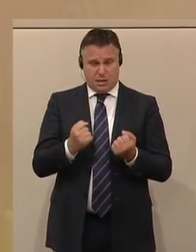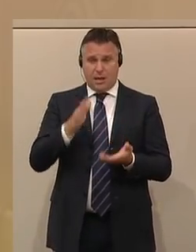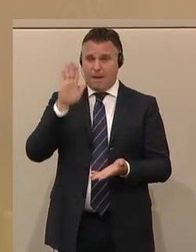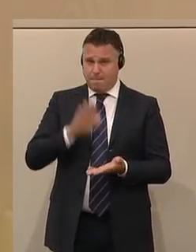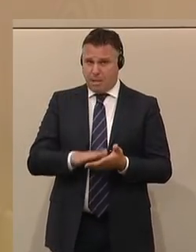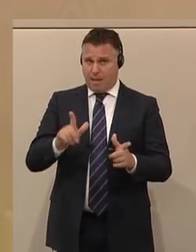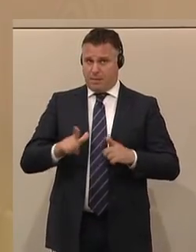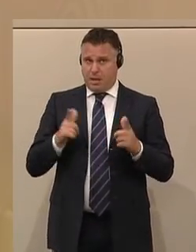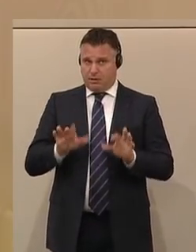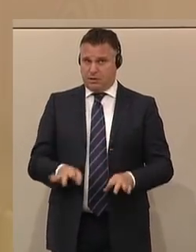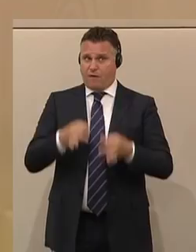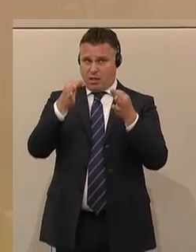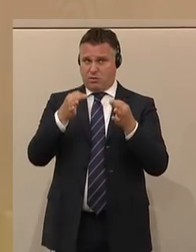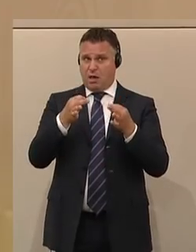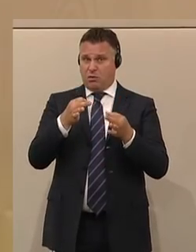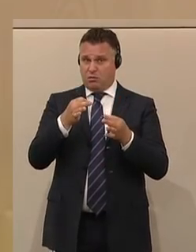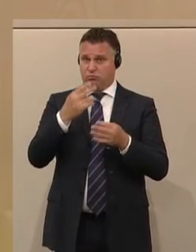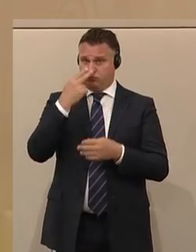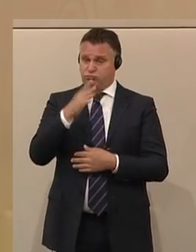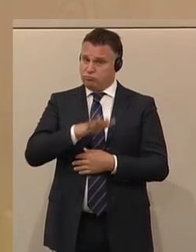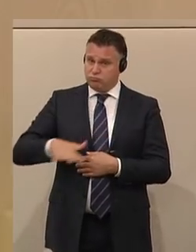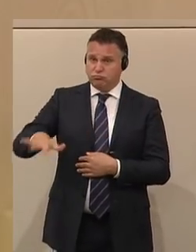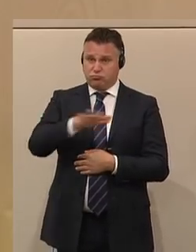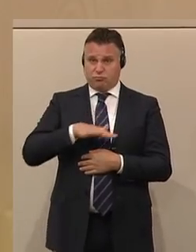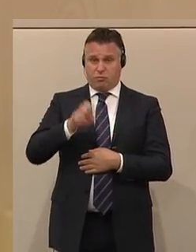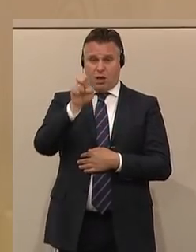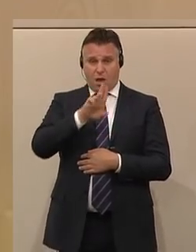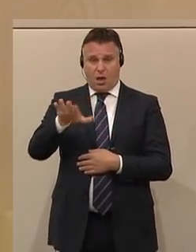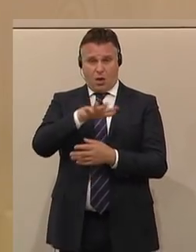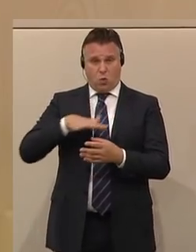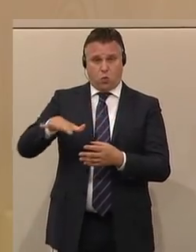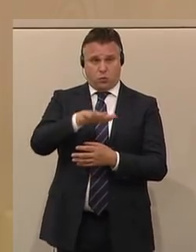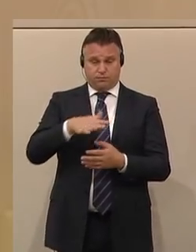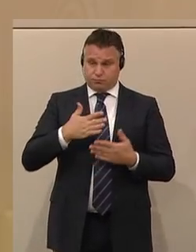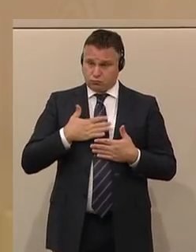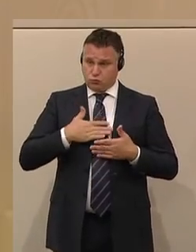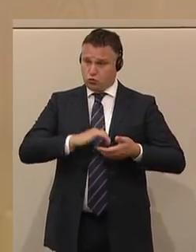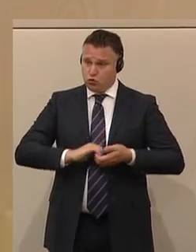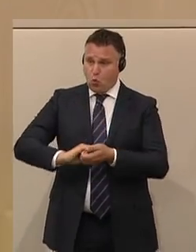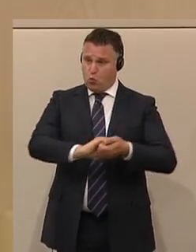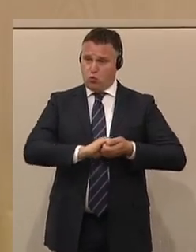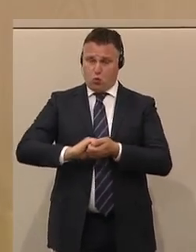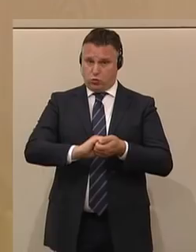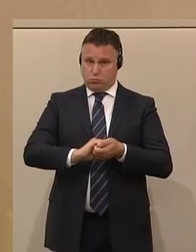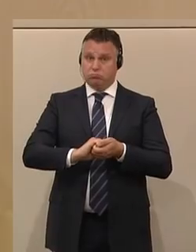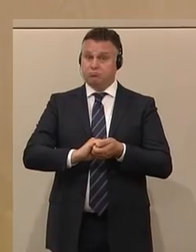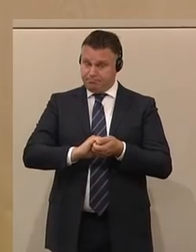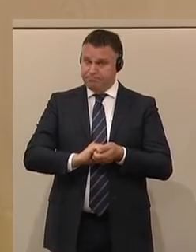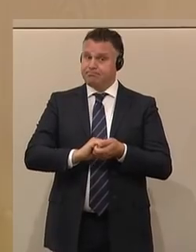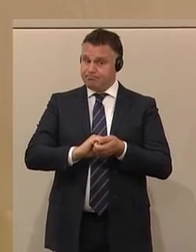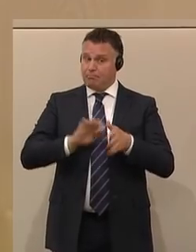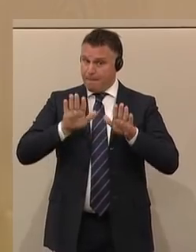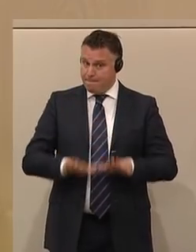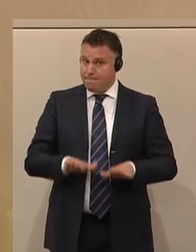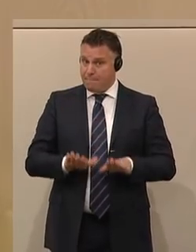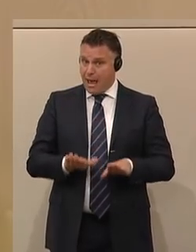diesem Kontinent, in dieser gemeinsamen Europäischen Union, in dieser unserer Union auch weiterhin jenen Platz